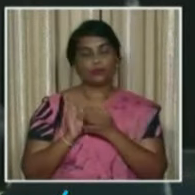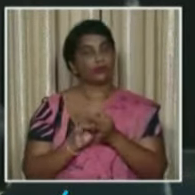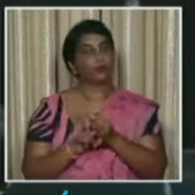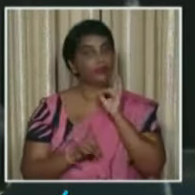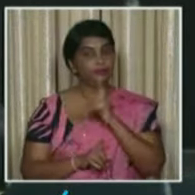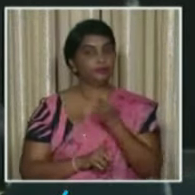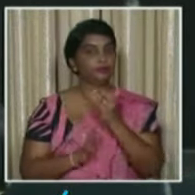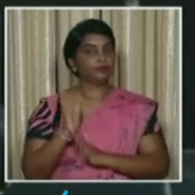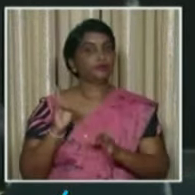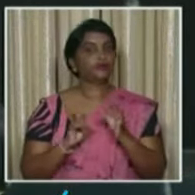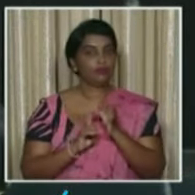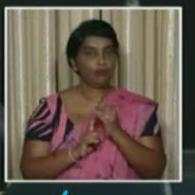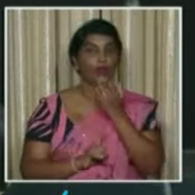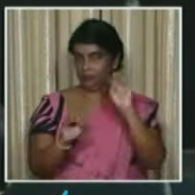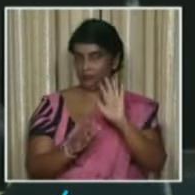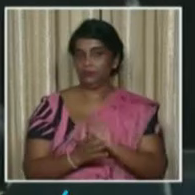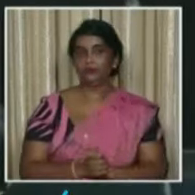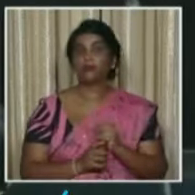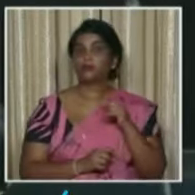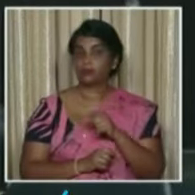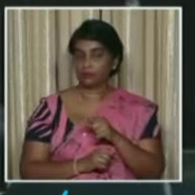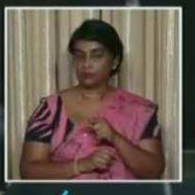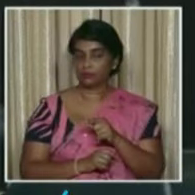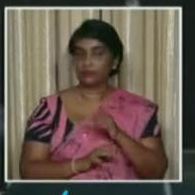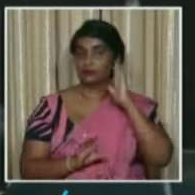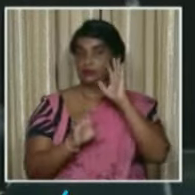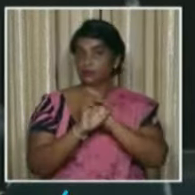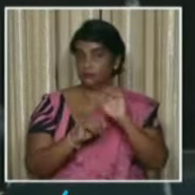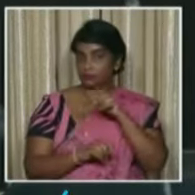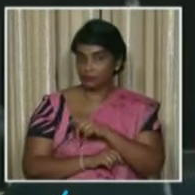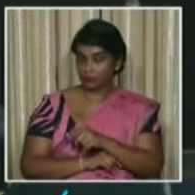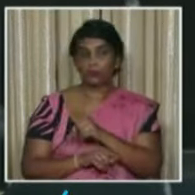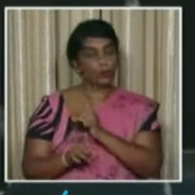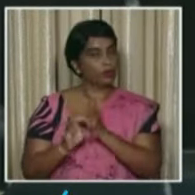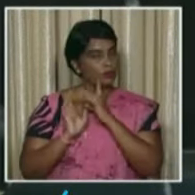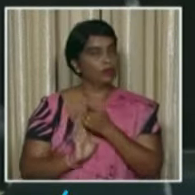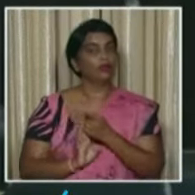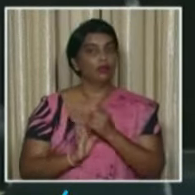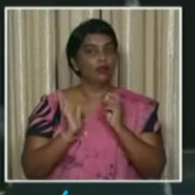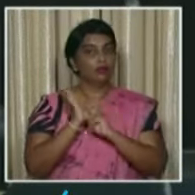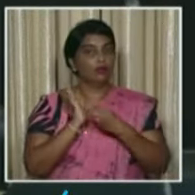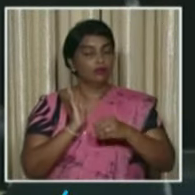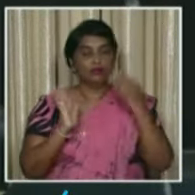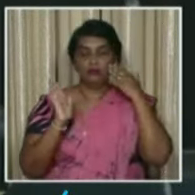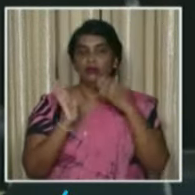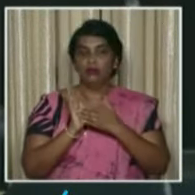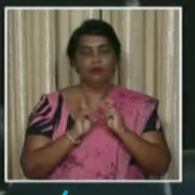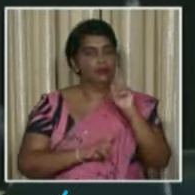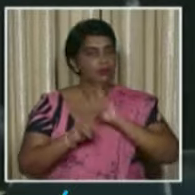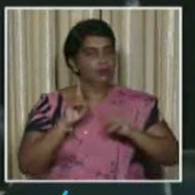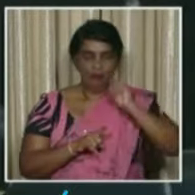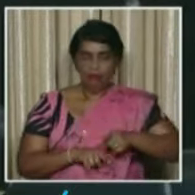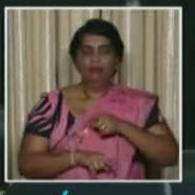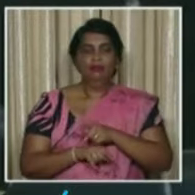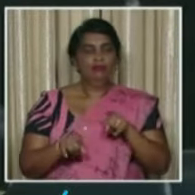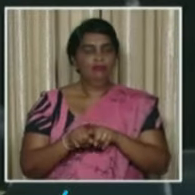ජනාධිපතිවරයා මුදල් ඇමතිවරයා හැටියට සවුන්ද ප්‍රකාශ කරයි හැබැයි කරන ප්‍රකාශයට ප්‍රකාරව ණය සීමාව හැටියට මේ පාර්ලිමේන්තුව අනුමති